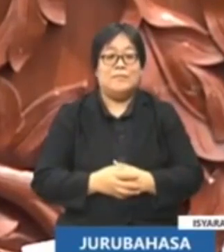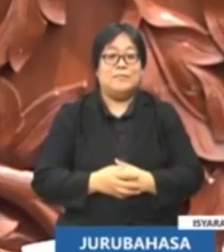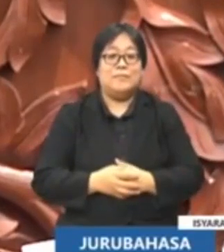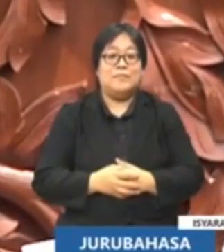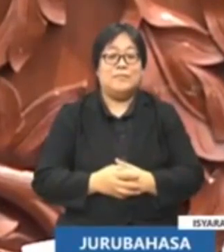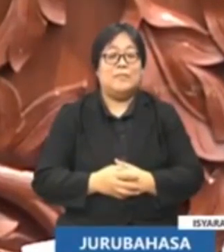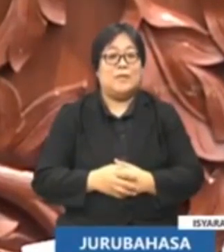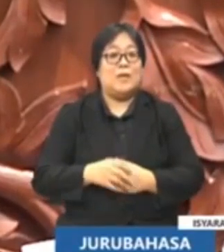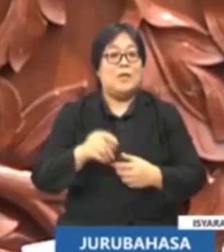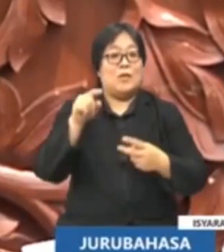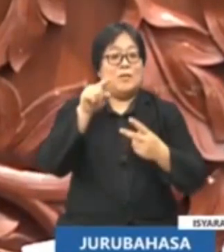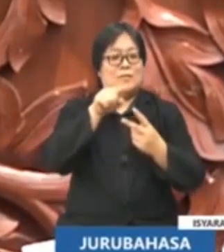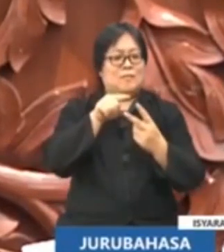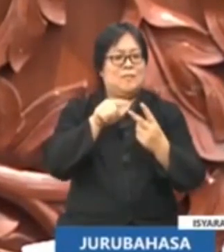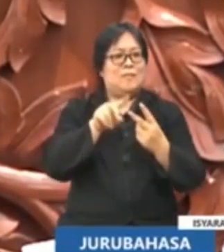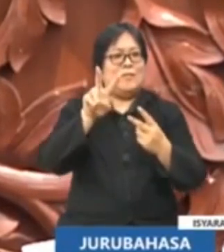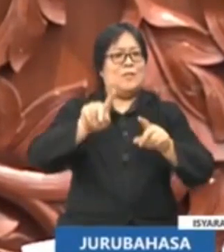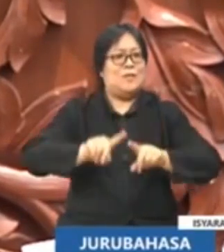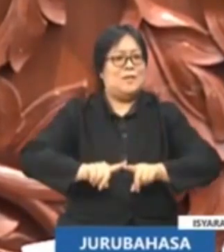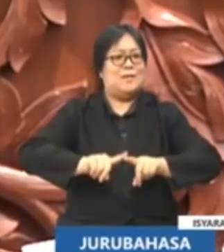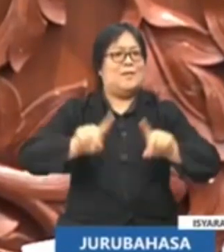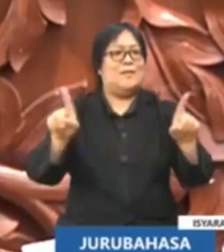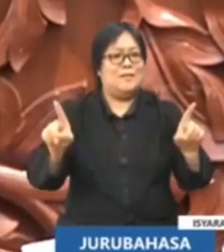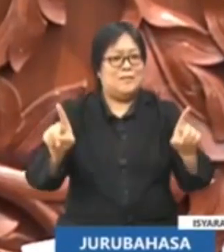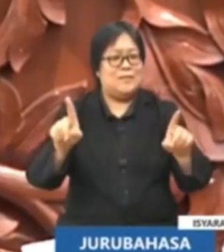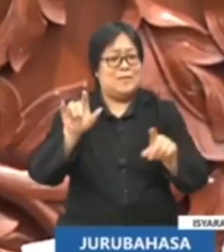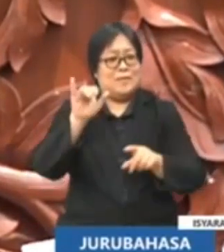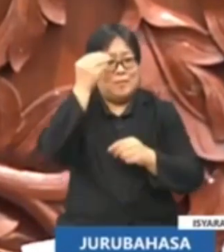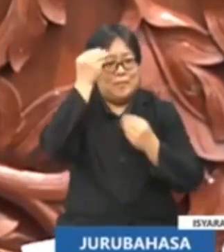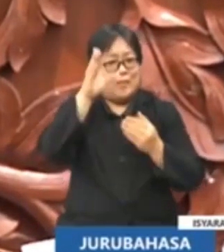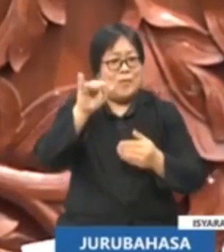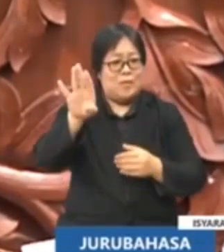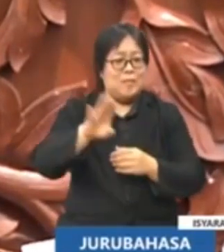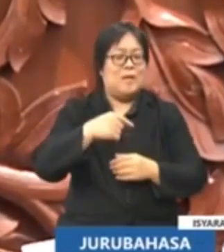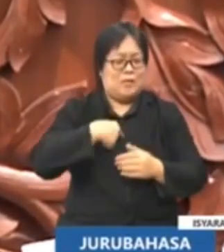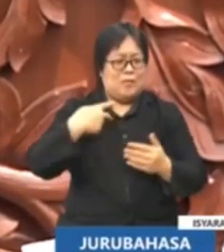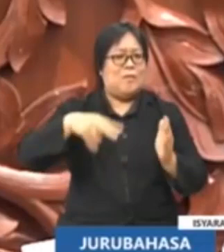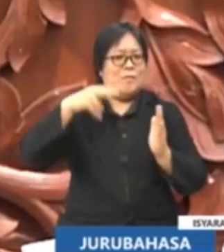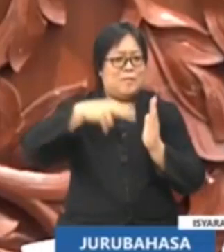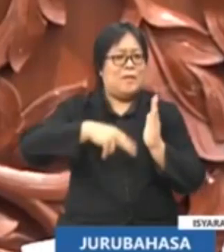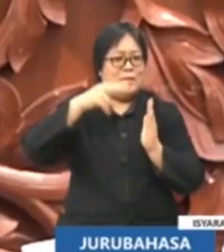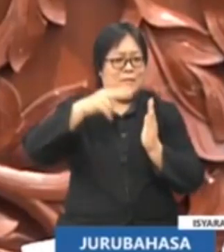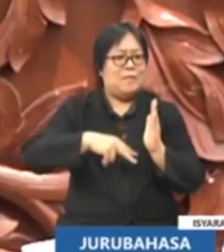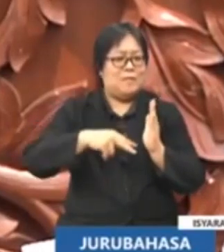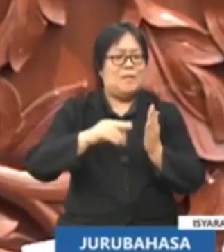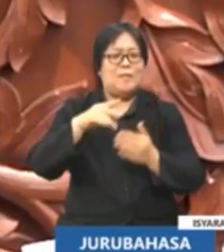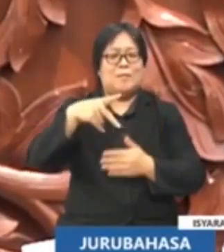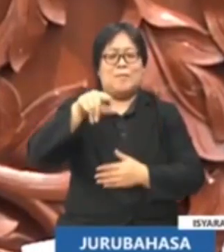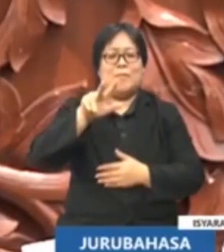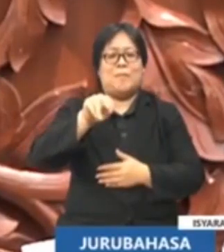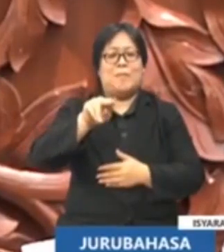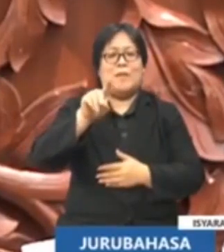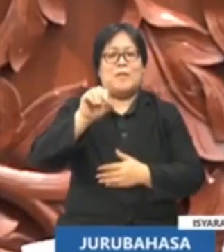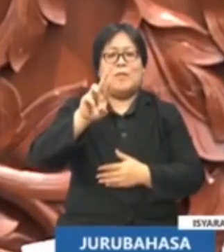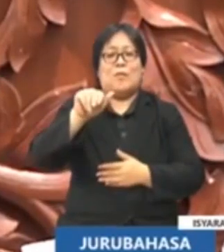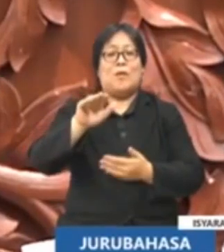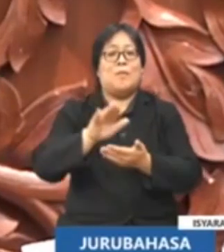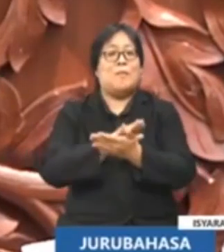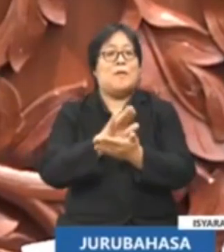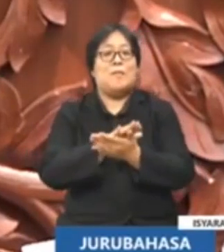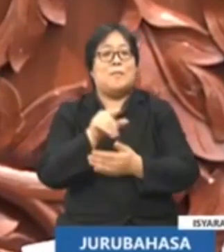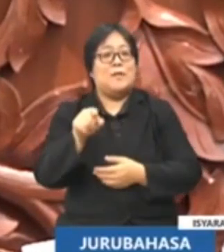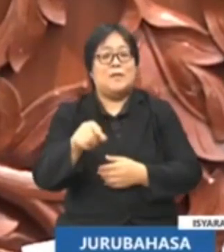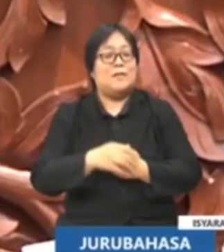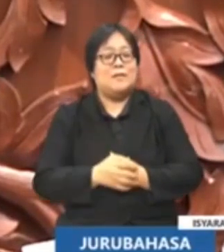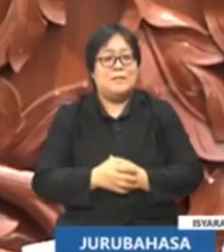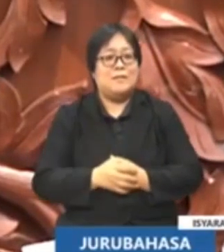A2 pegawai akar yang berlainan ayam hormat Aceh telah bacil sedikit banyak tentang padopi Pustu ia bertanya